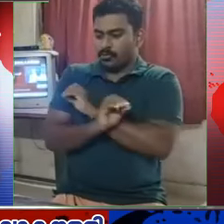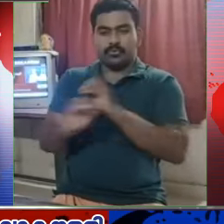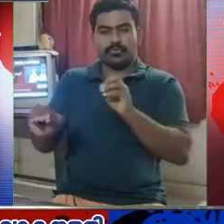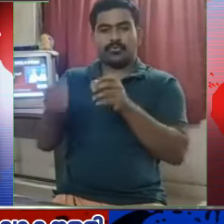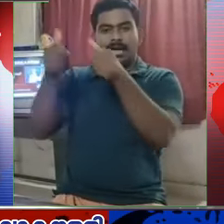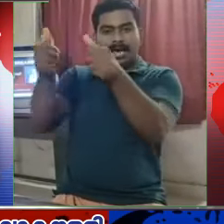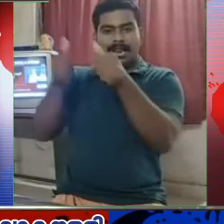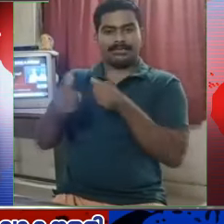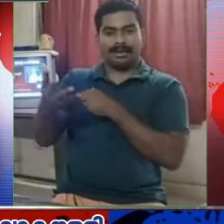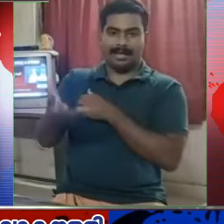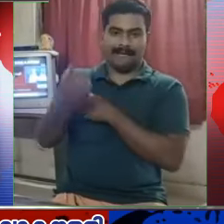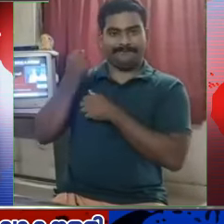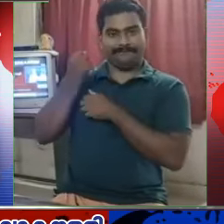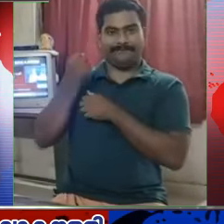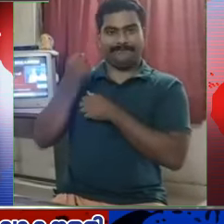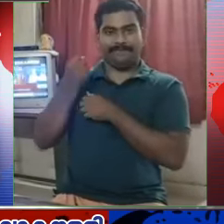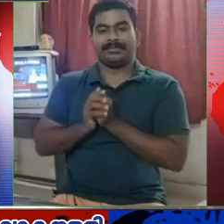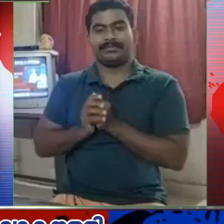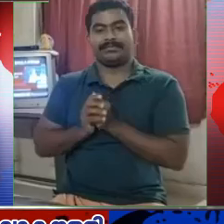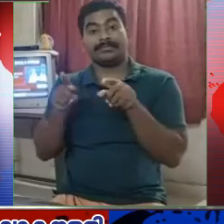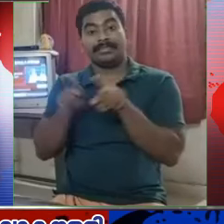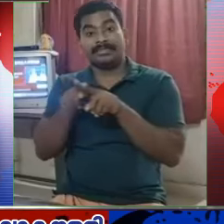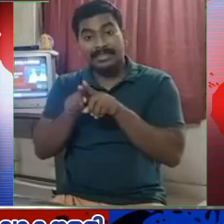706 പേരാണ് ആശുപത്രികളിൽ.